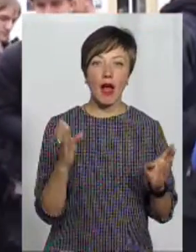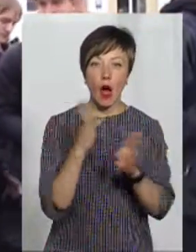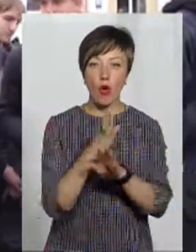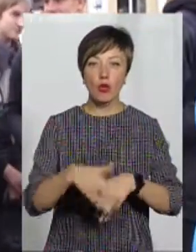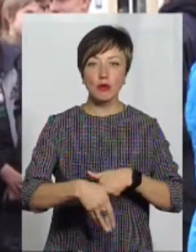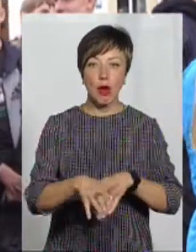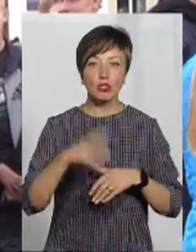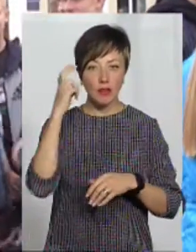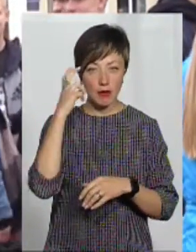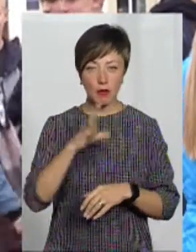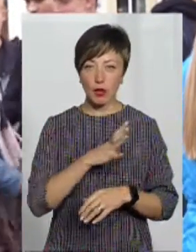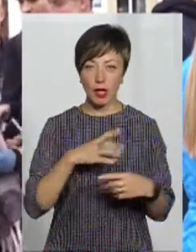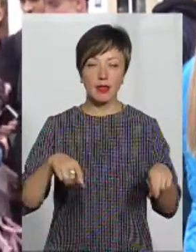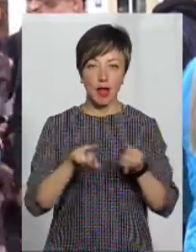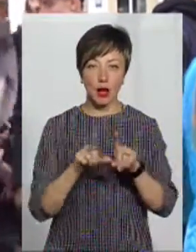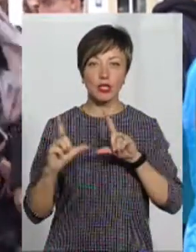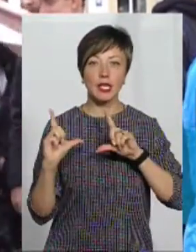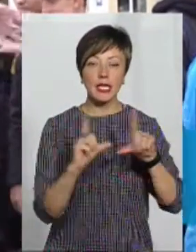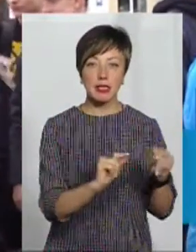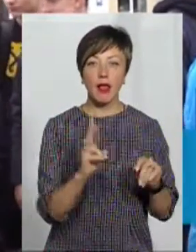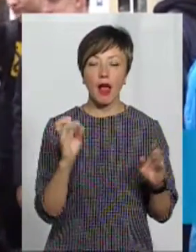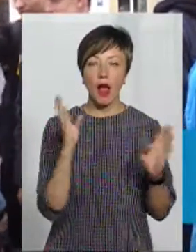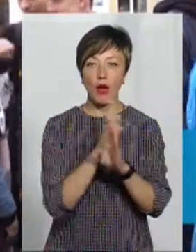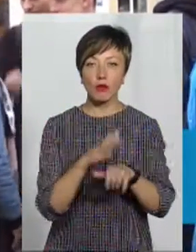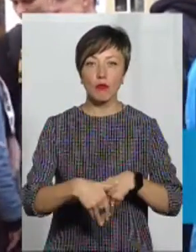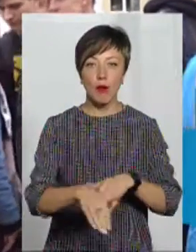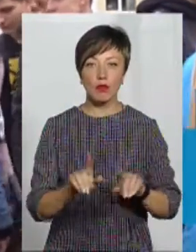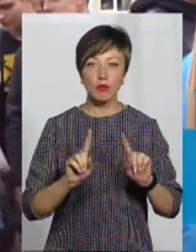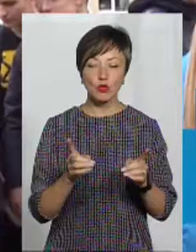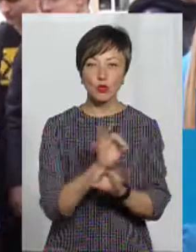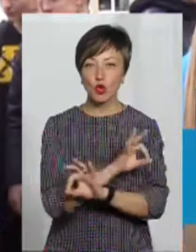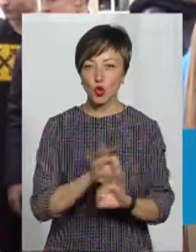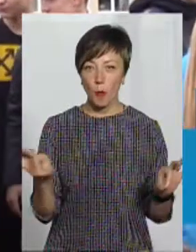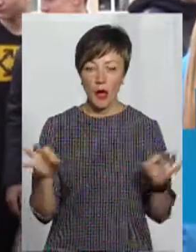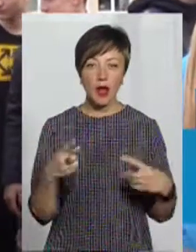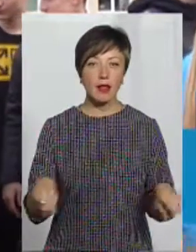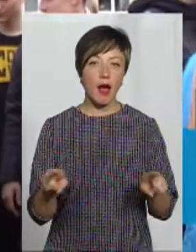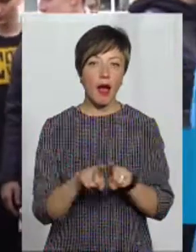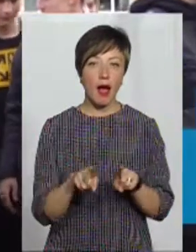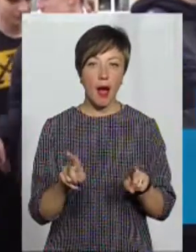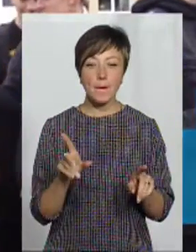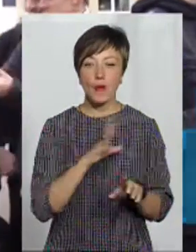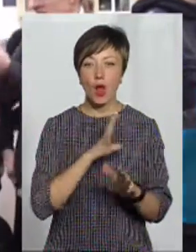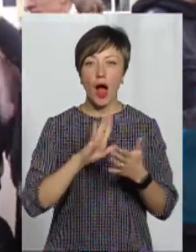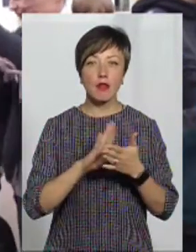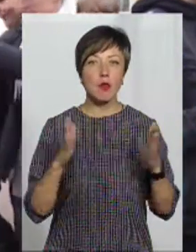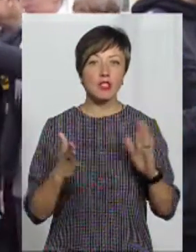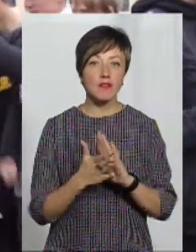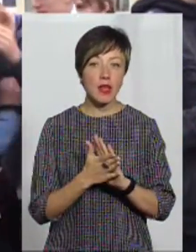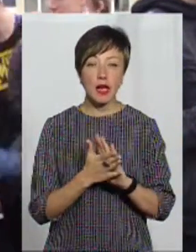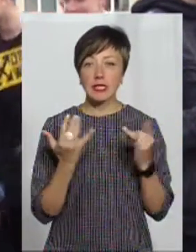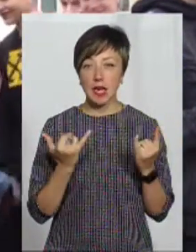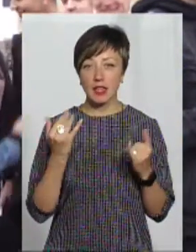столицю. Були в Києві, також їздили на екологічний марш. Було дуже супер, така атмосфера. І